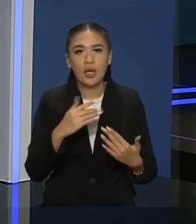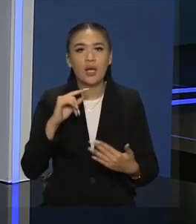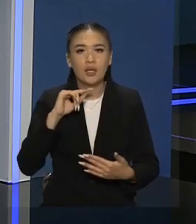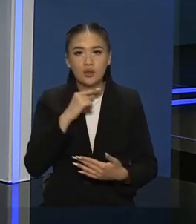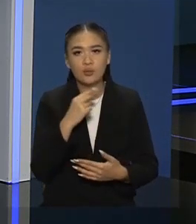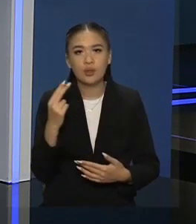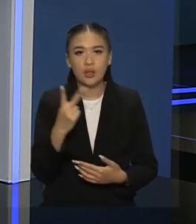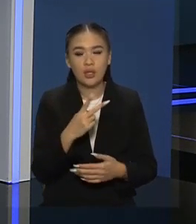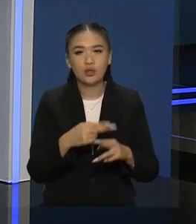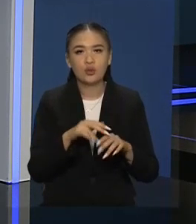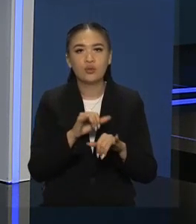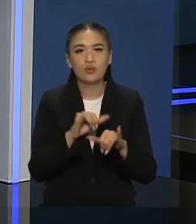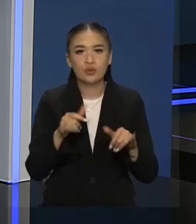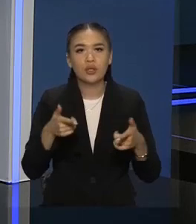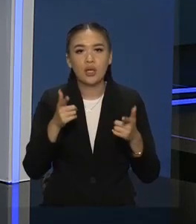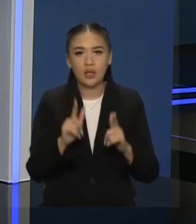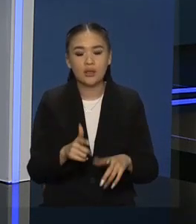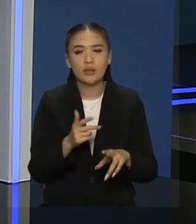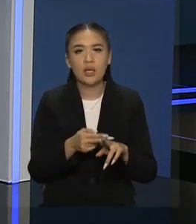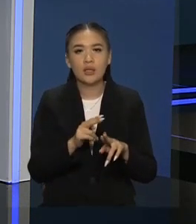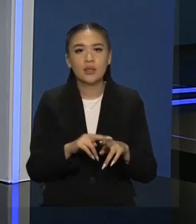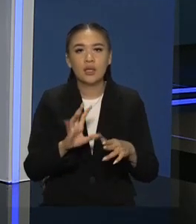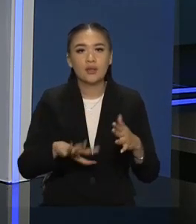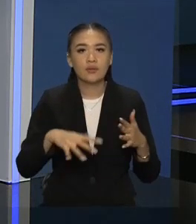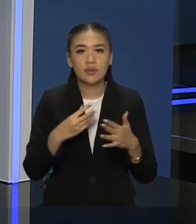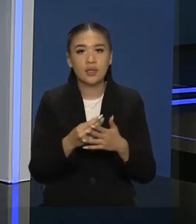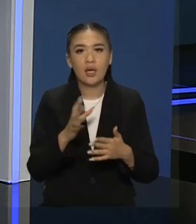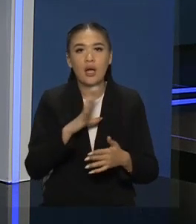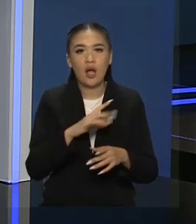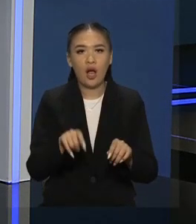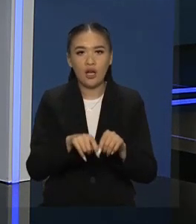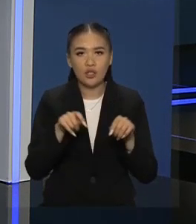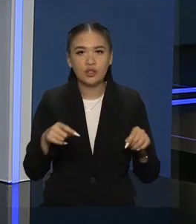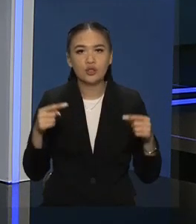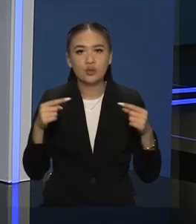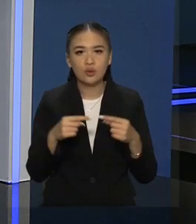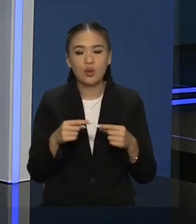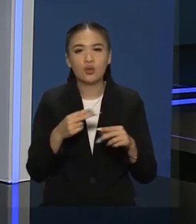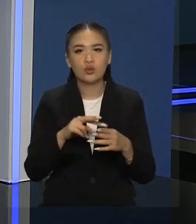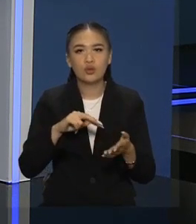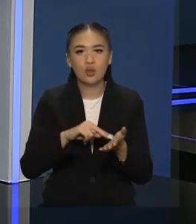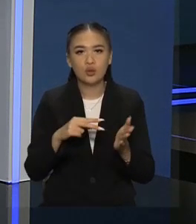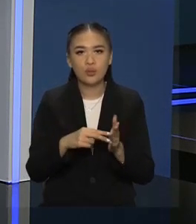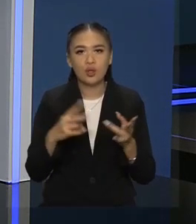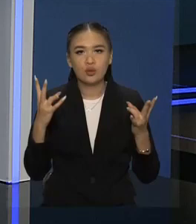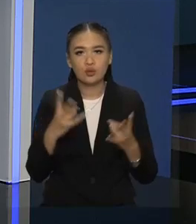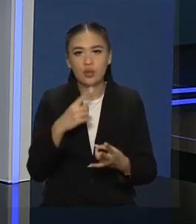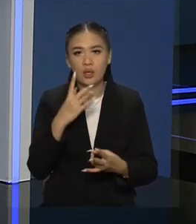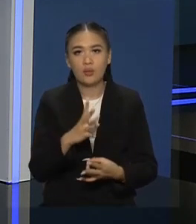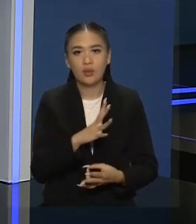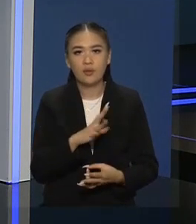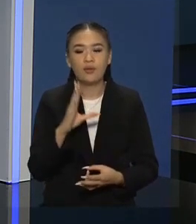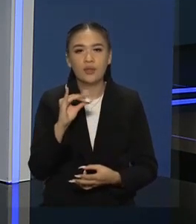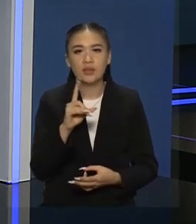экономикалық қатынасты нығайтуға келісті. Сондай-ақ инвестициялық саясаттың ашық, анық, тұрақты әрі жоспарлы болуын құптады.